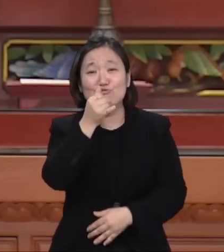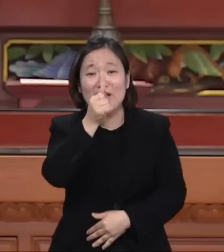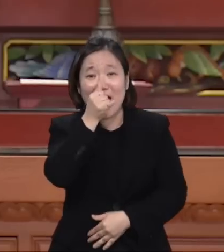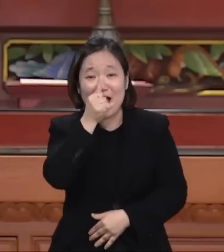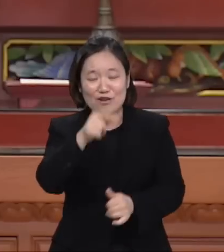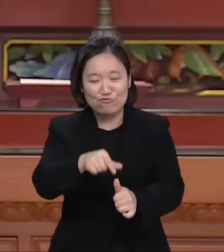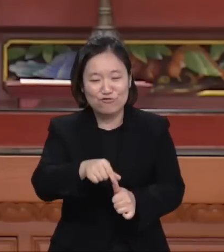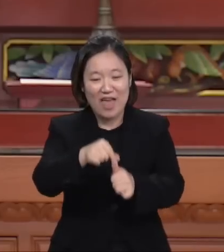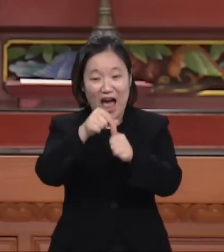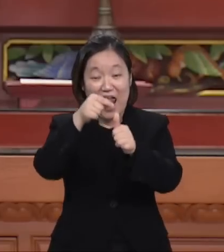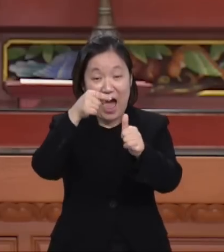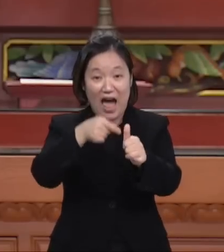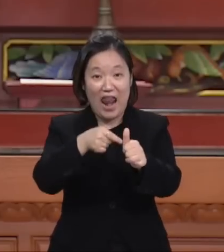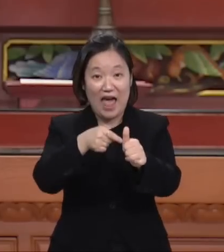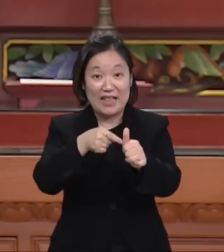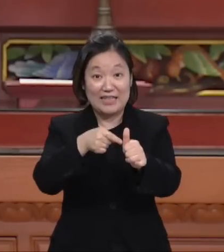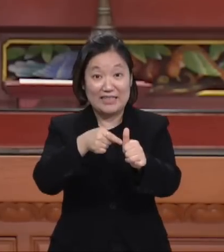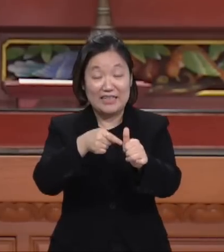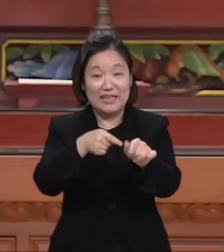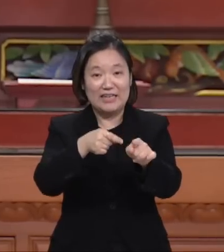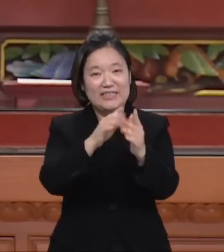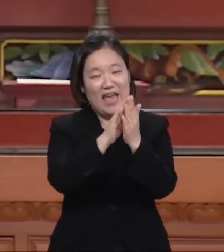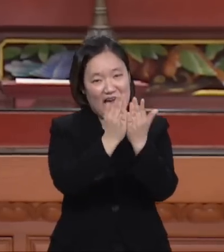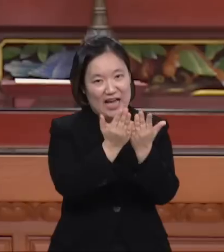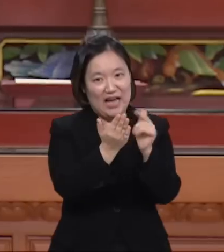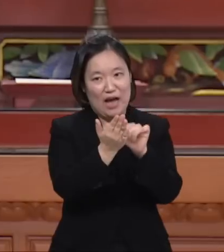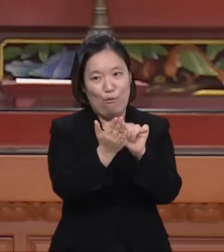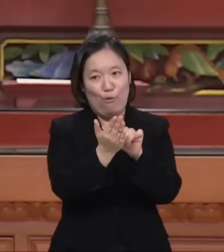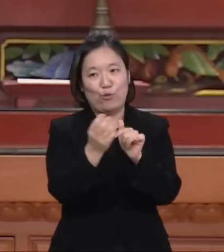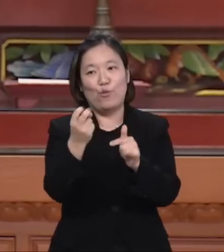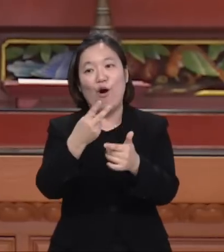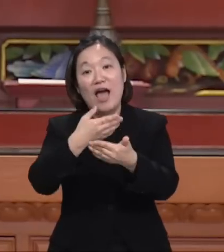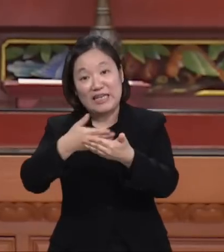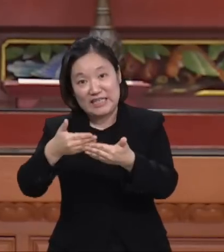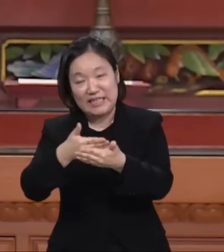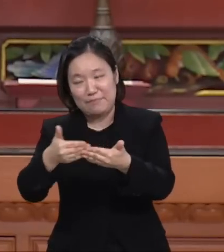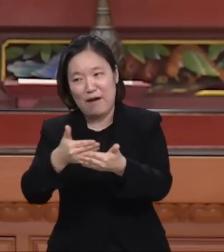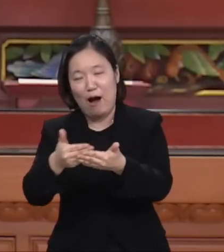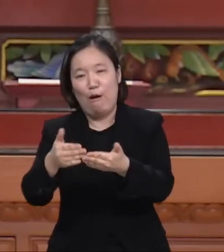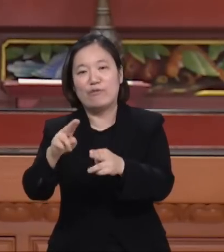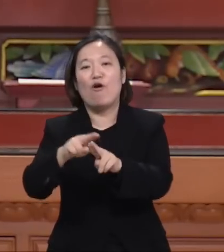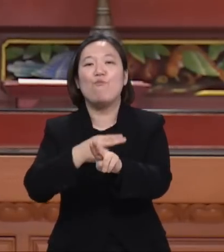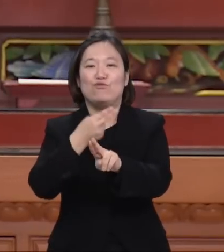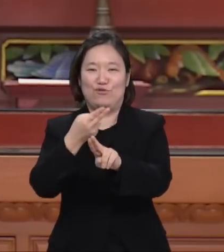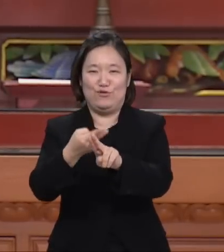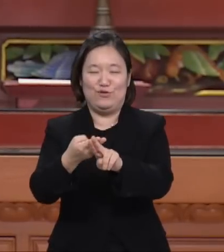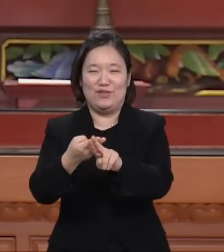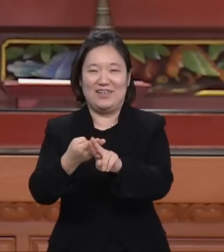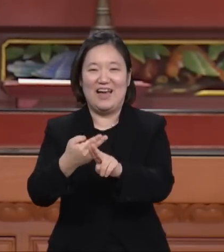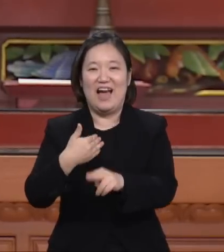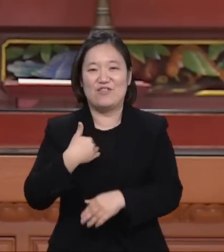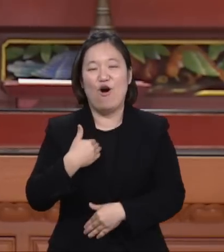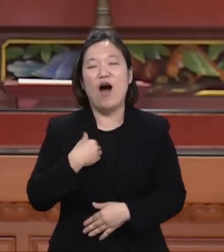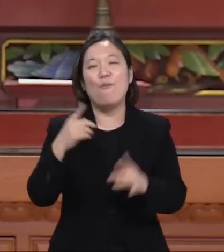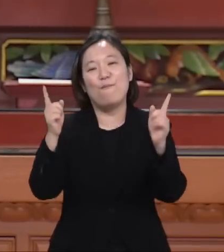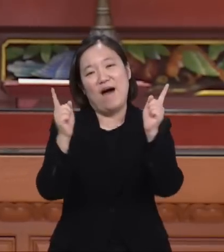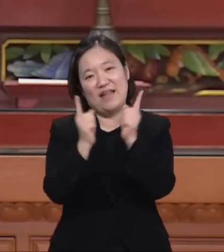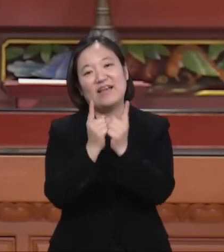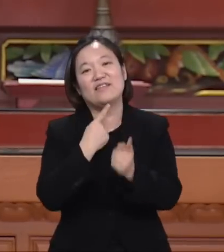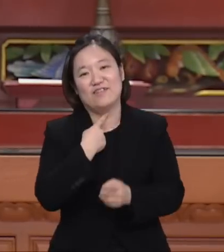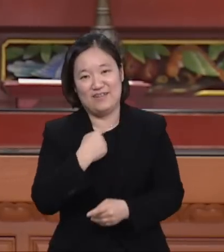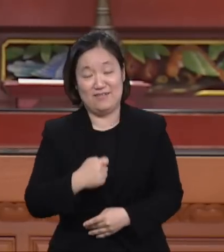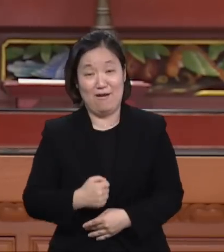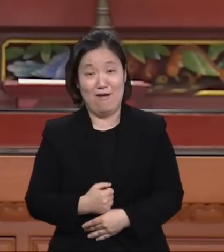직접 그리신 그림이라 이것저것 선물을 가지고 직접 찾아오셨습니다 그래서 이렇게 차 한잔 이렇게 올리고